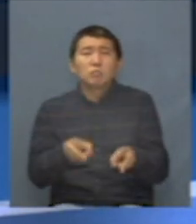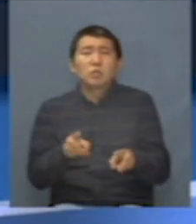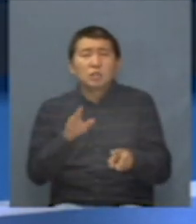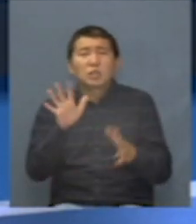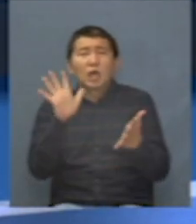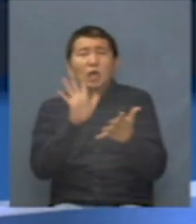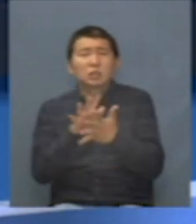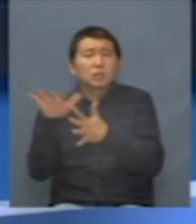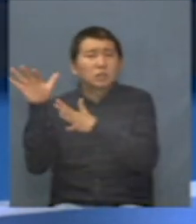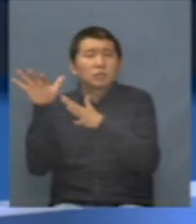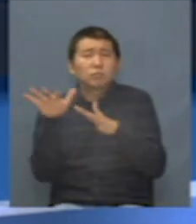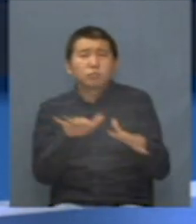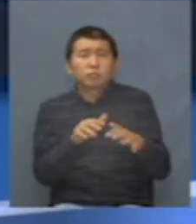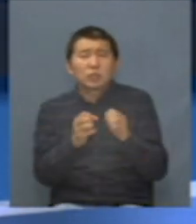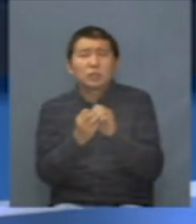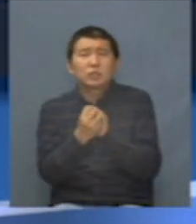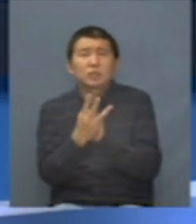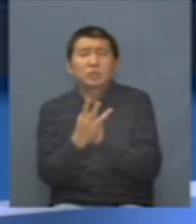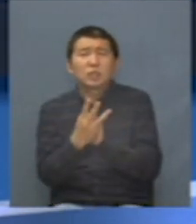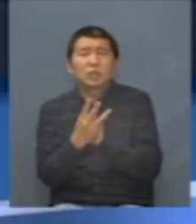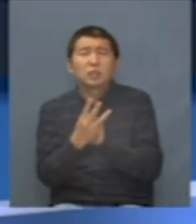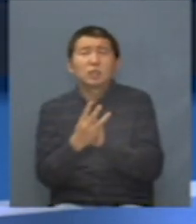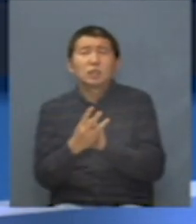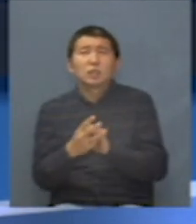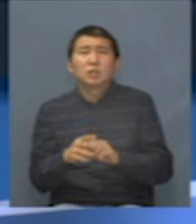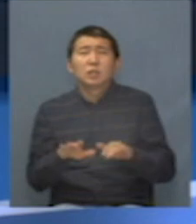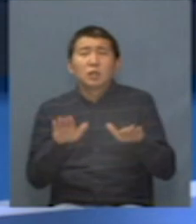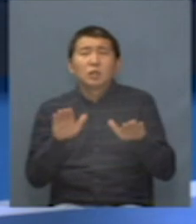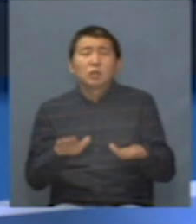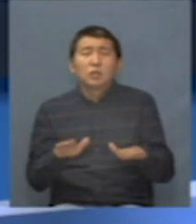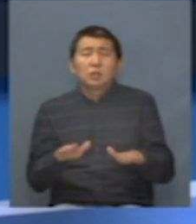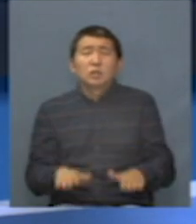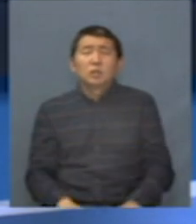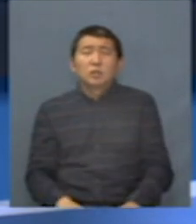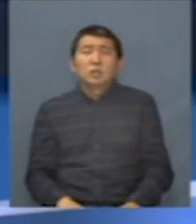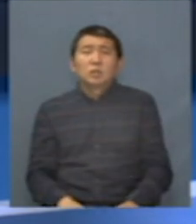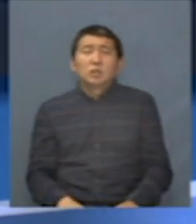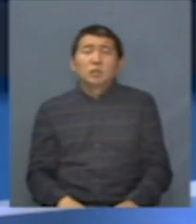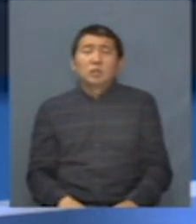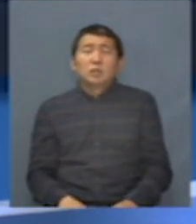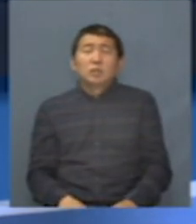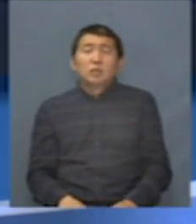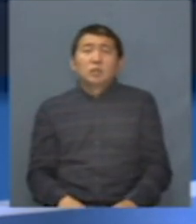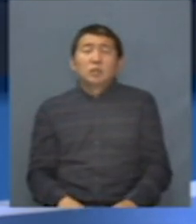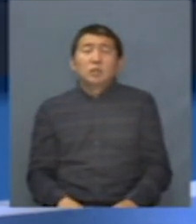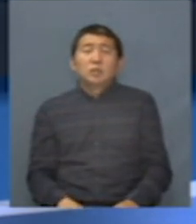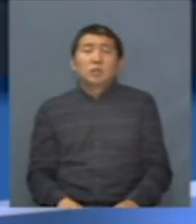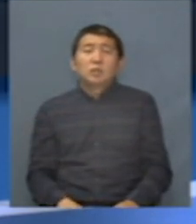представляют 13 бассейнов рек, расположенных в 4 районах Восточно-Казахстанской области.